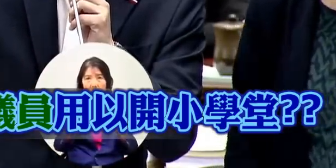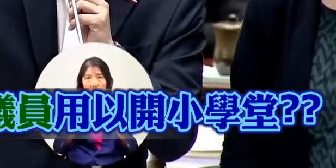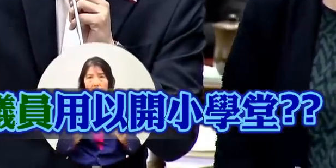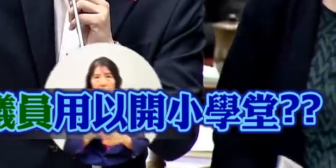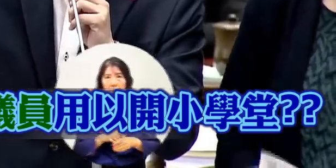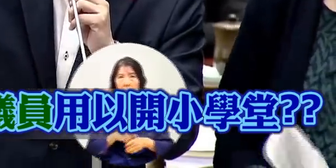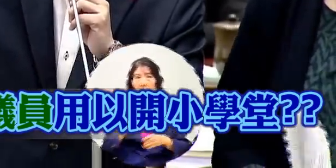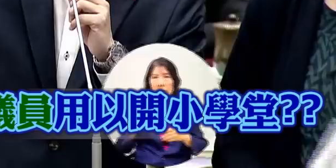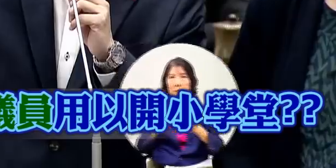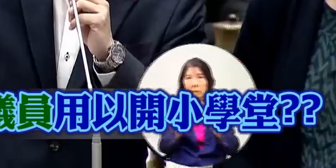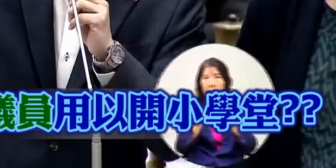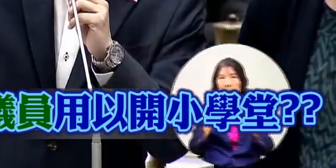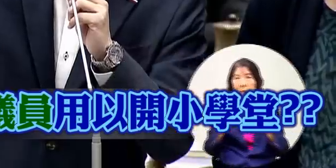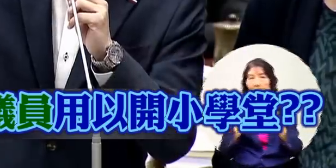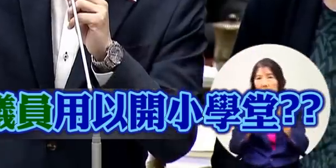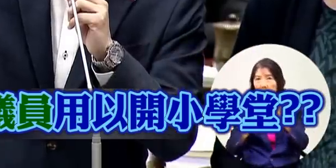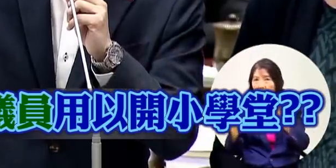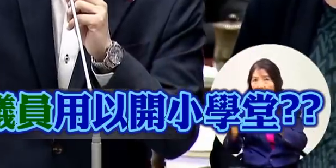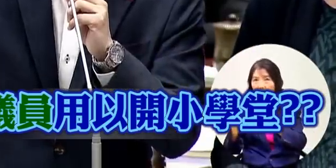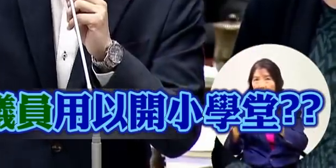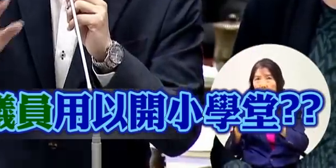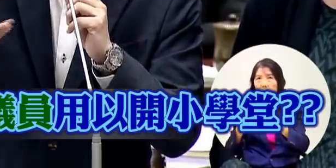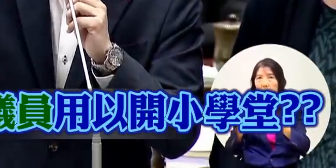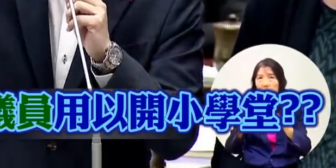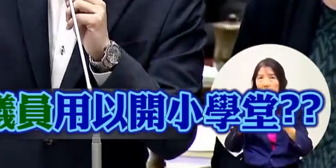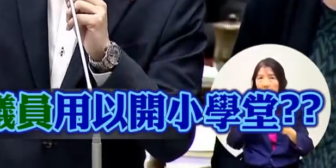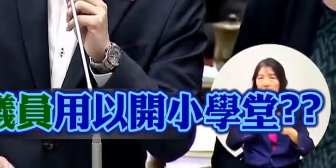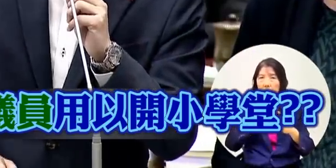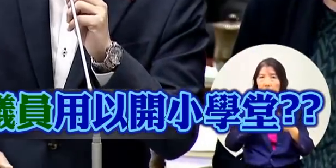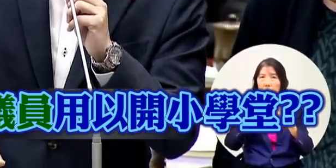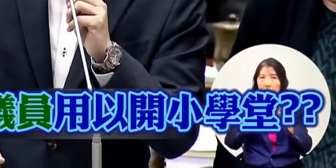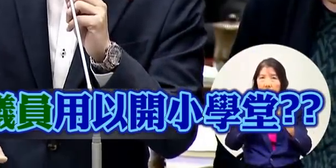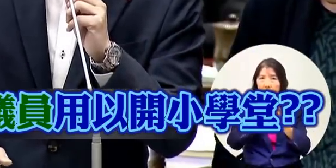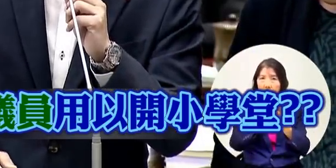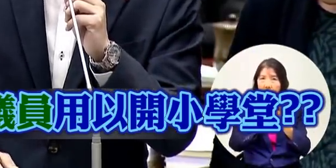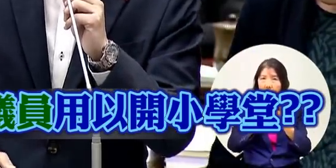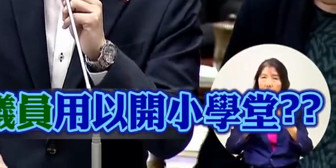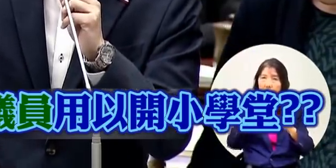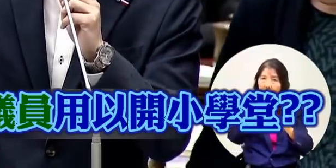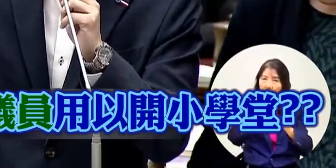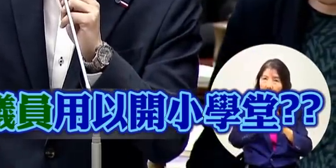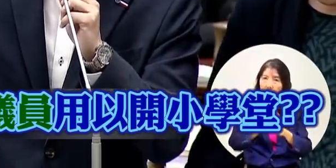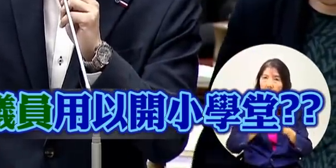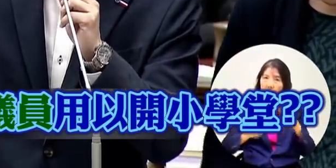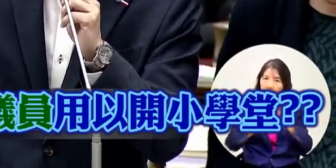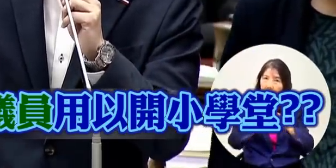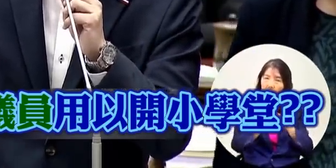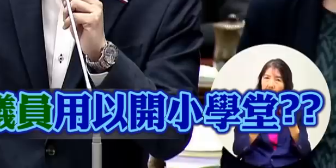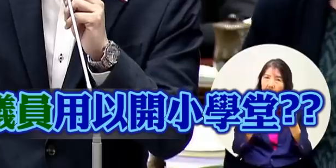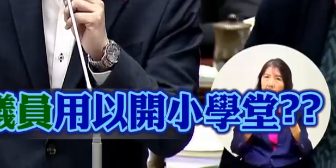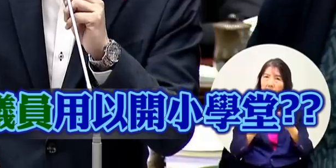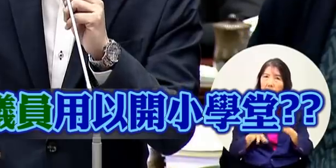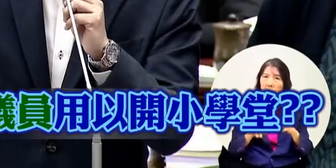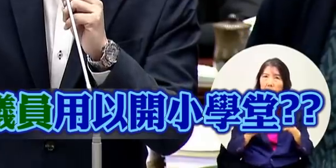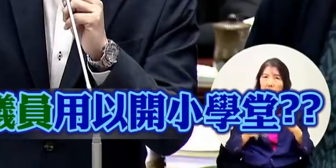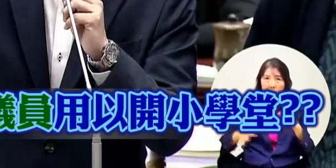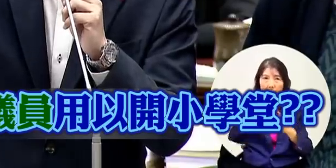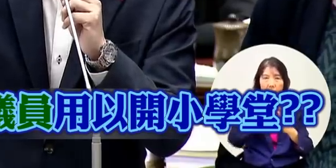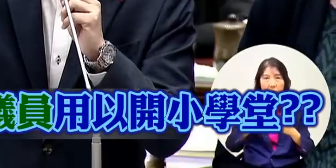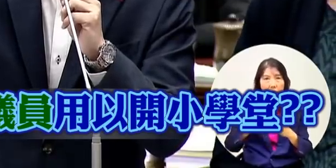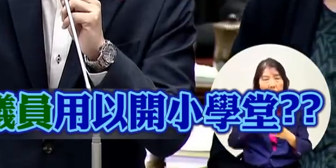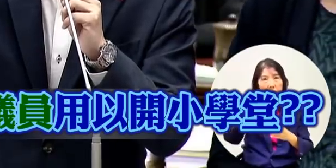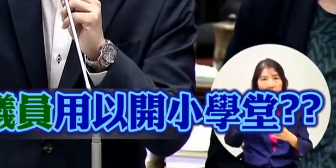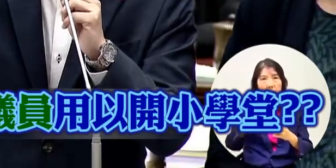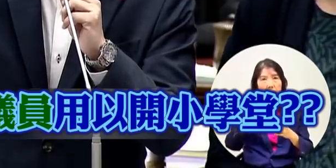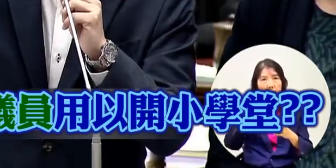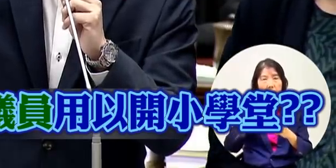他的儿子赵秘书来任职也没有违法。但是呢，你却创下一个全国首例，第一次用机